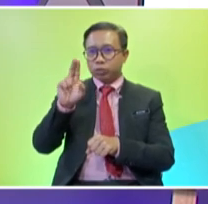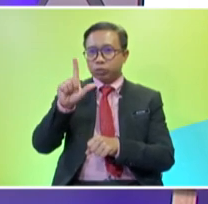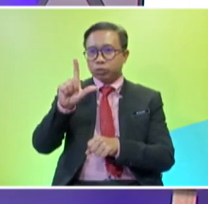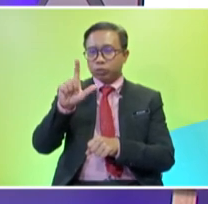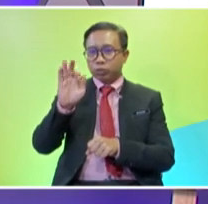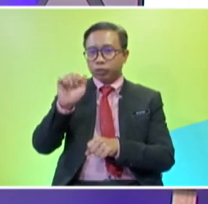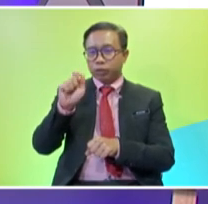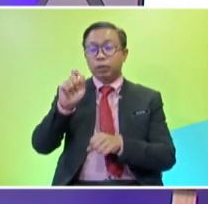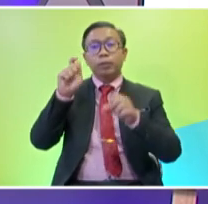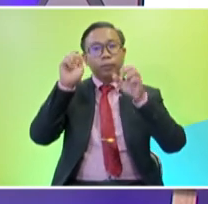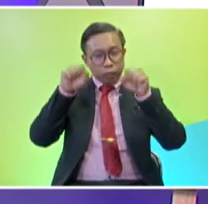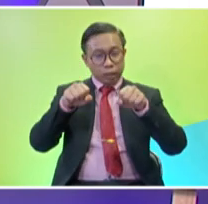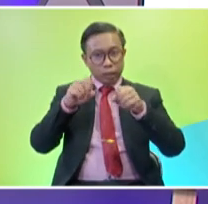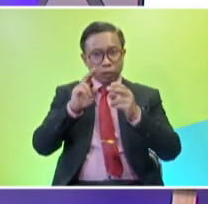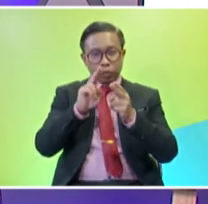Cantika